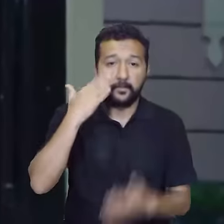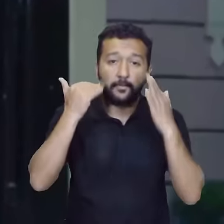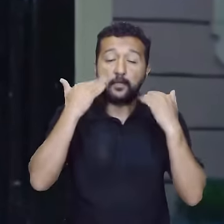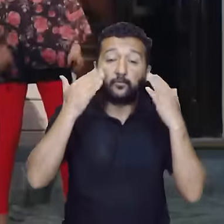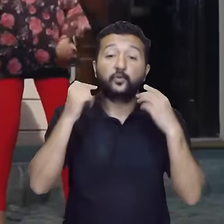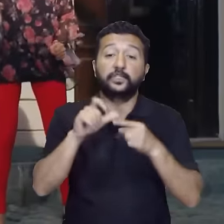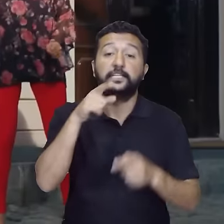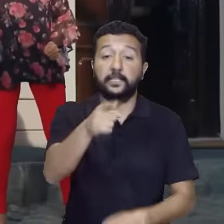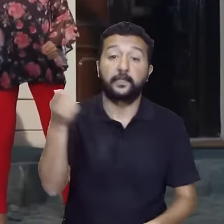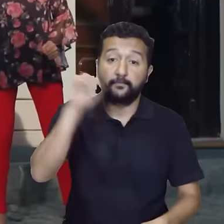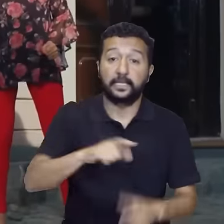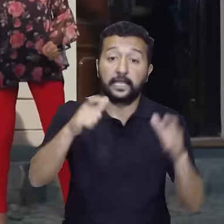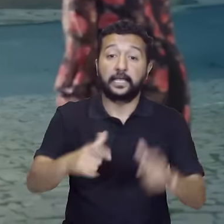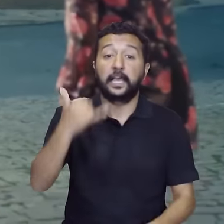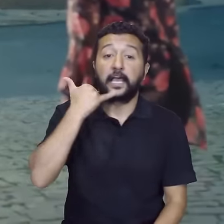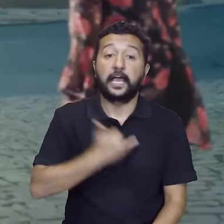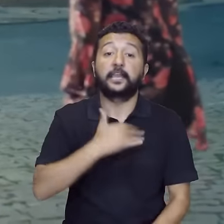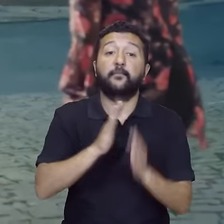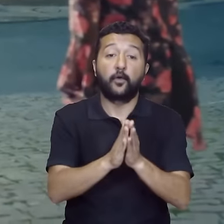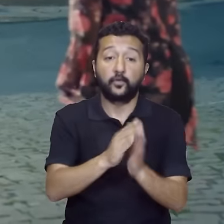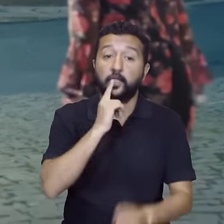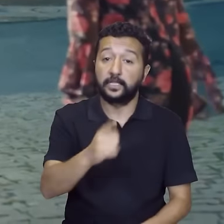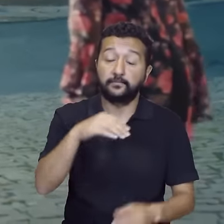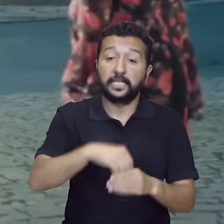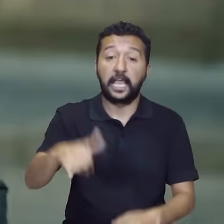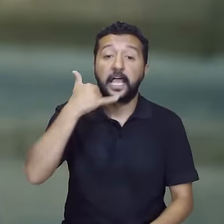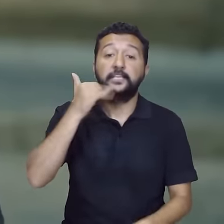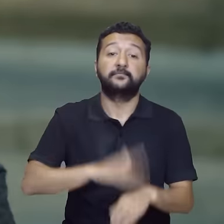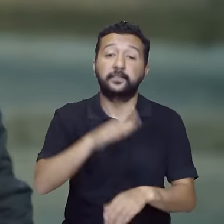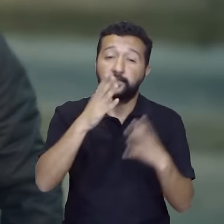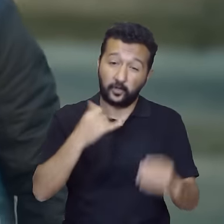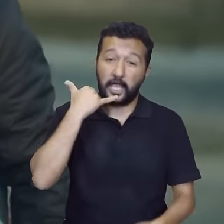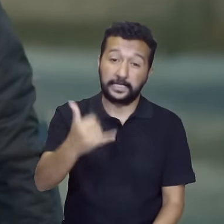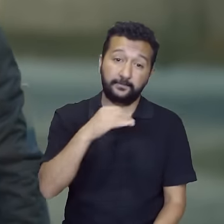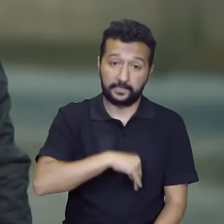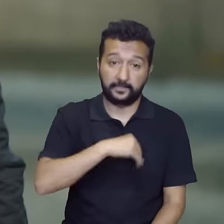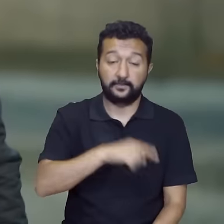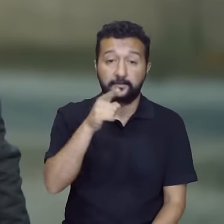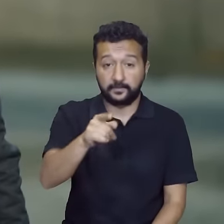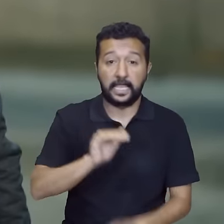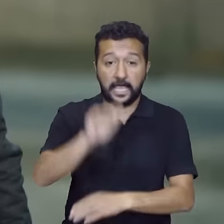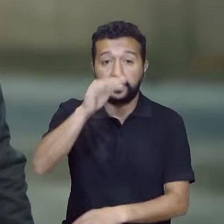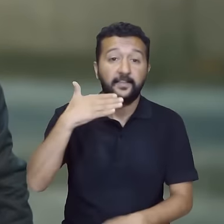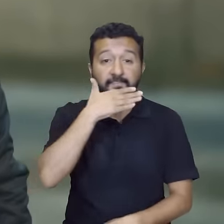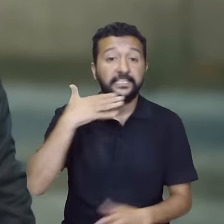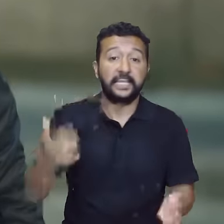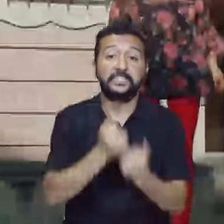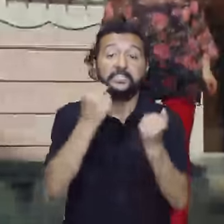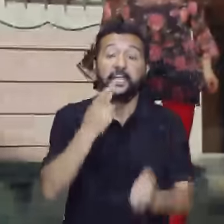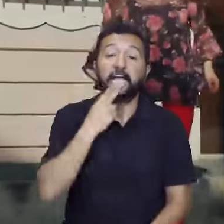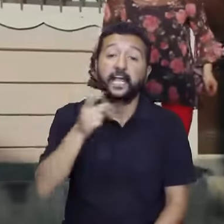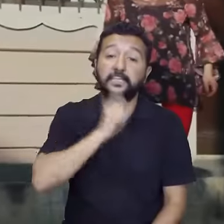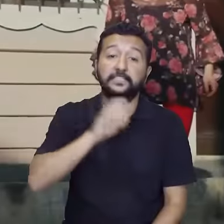Maymun Şener! Bir daha beni arama. Özür dilemek için açmayacağım. Ha, çok arayacaktım sanki. Hayatının fırsatını kaçırdın